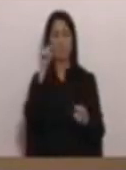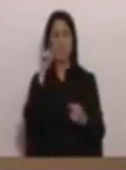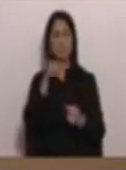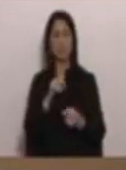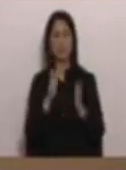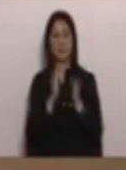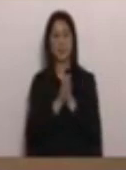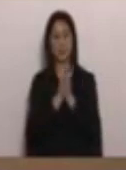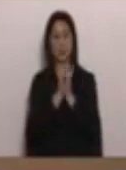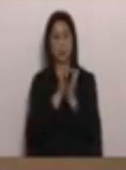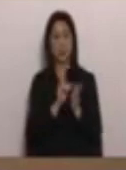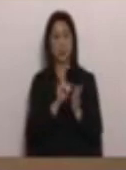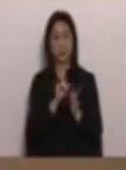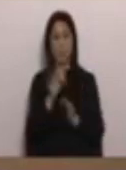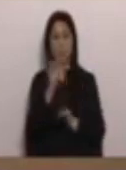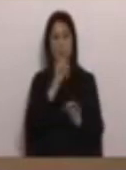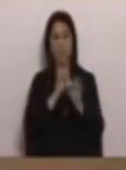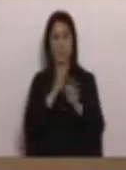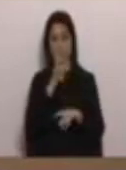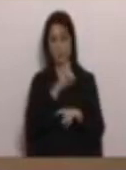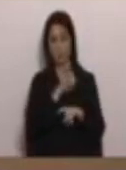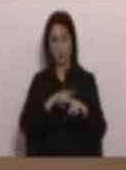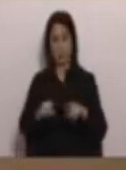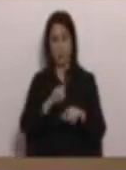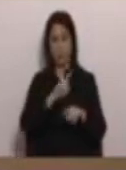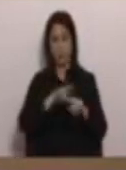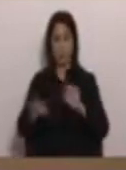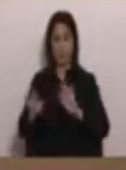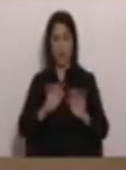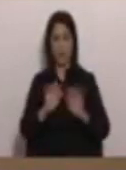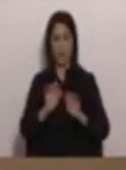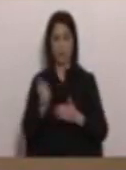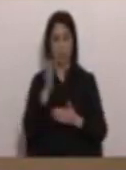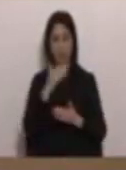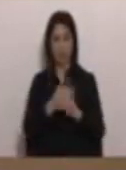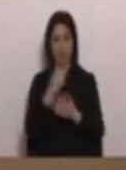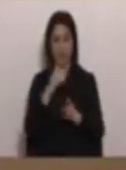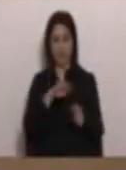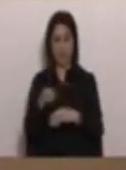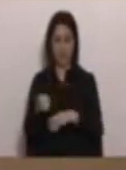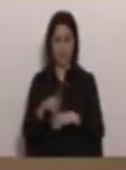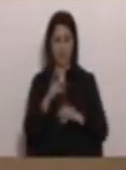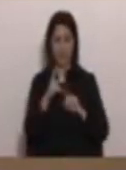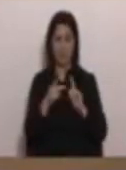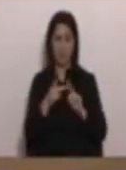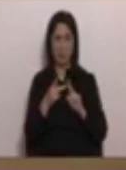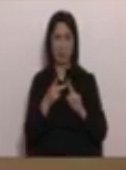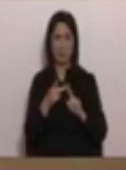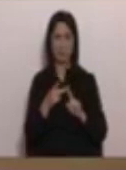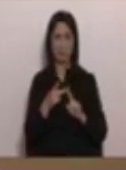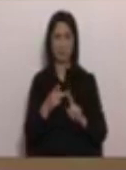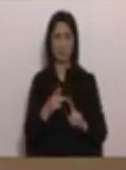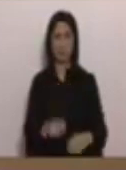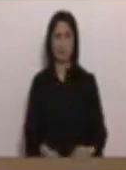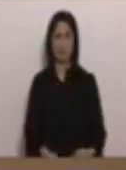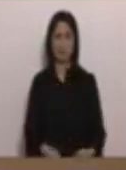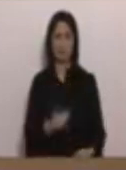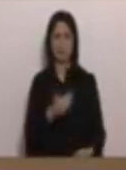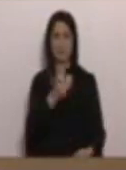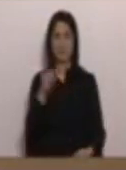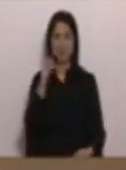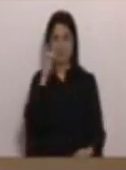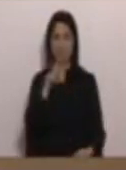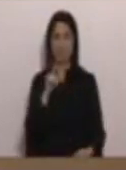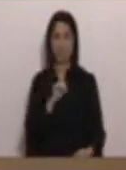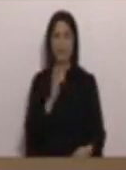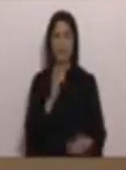ვითხო, რომ პასუხები იყოს დროული და ოპერატიული და შედეგიანი. ეს ერთი. მეორე, თქვენ მოგეხსენებათ,